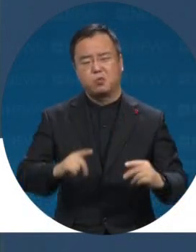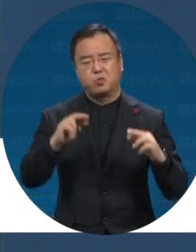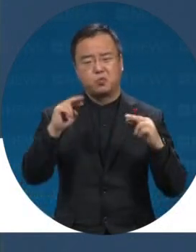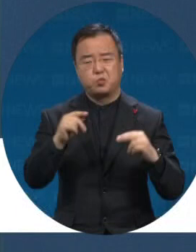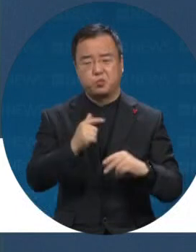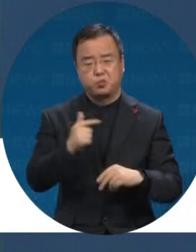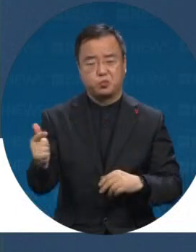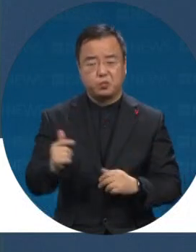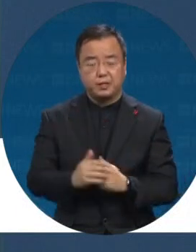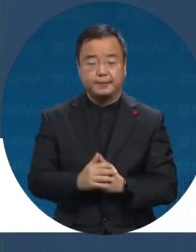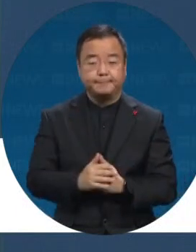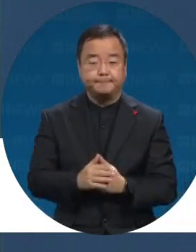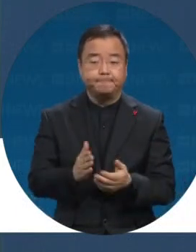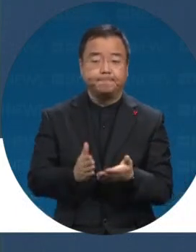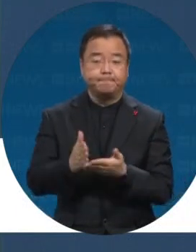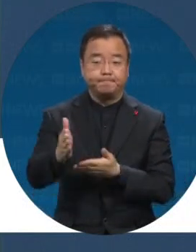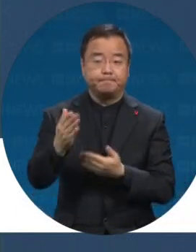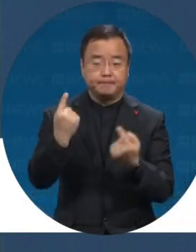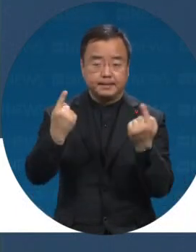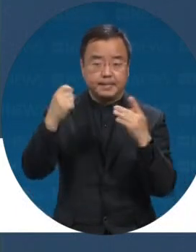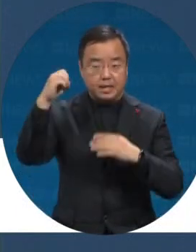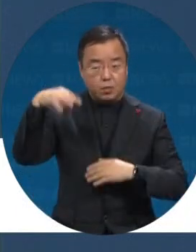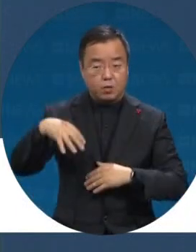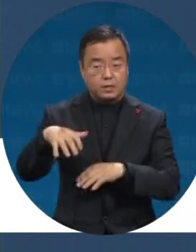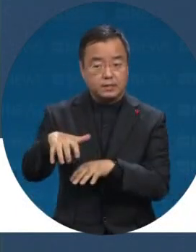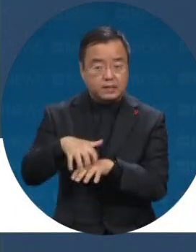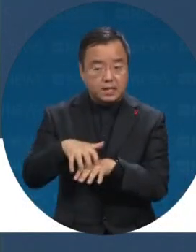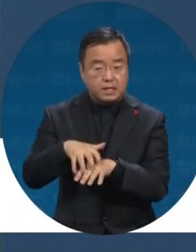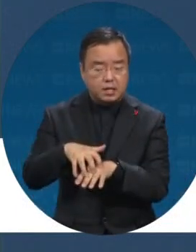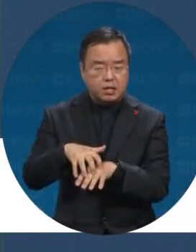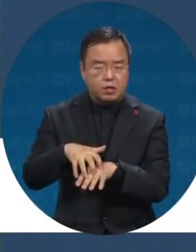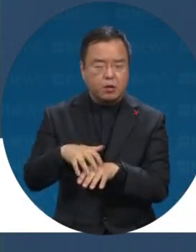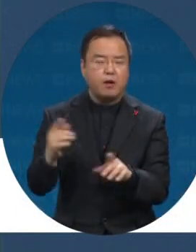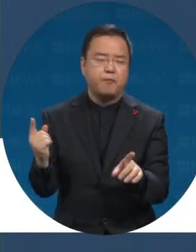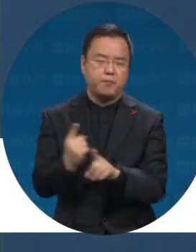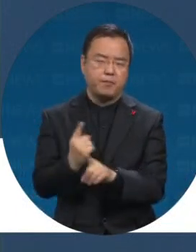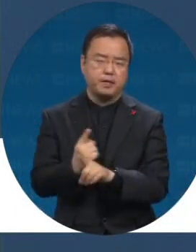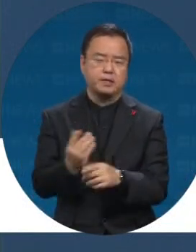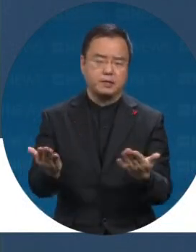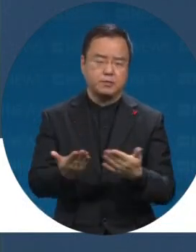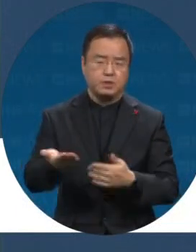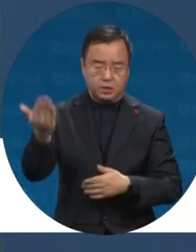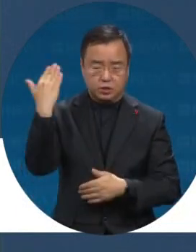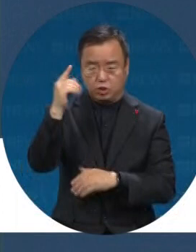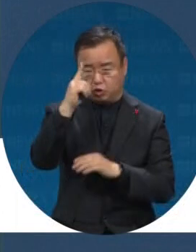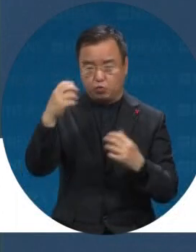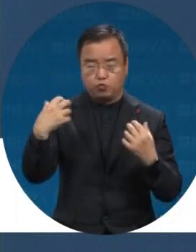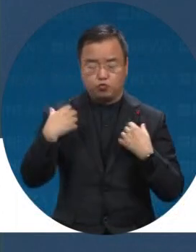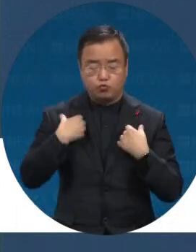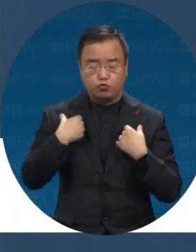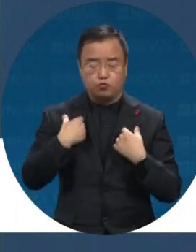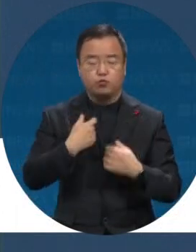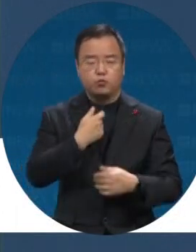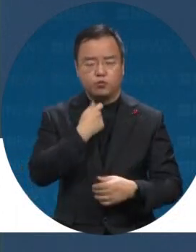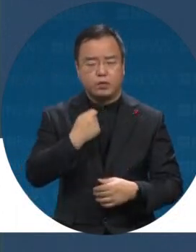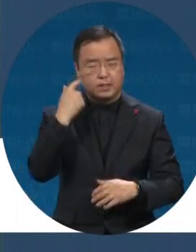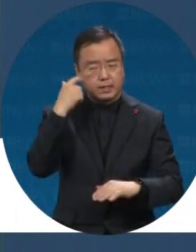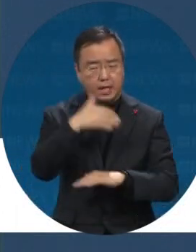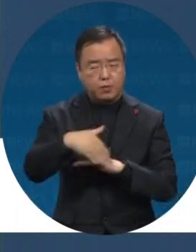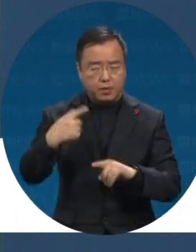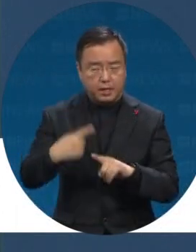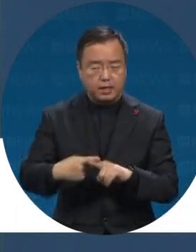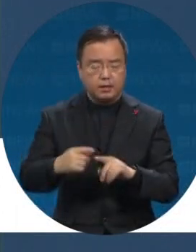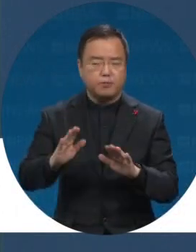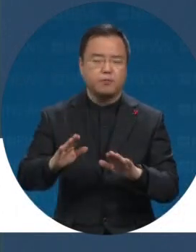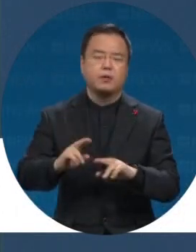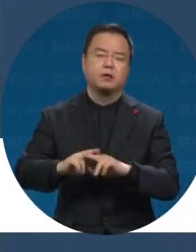들고요 전문대학원 체제로 바뀌는 구장은 이전 정부에서도 논의가 되었다가 교육계의 반발로 좀 처리가 되기도 하고 그런